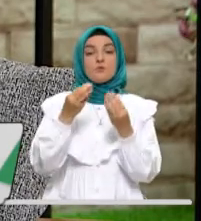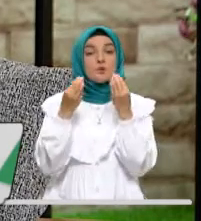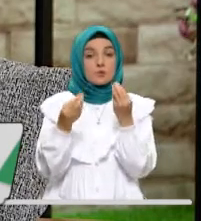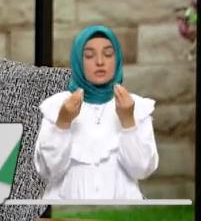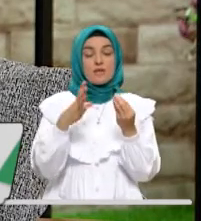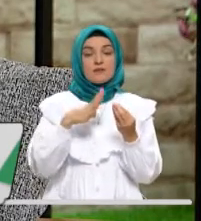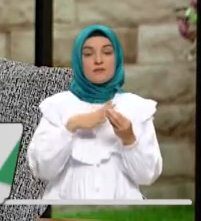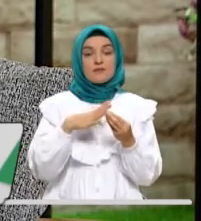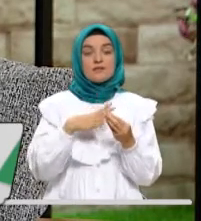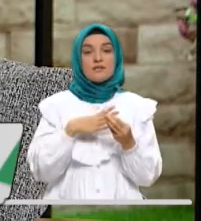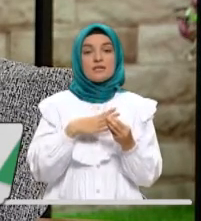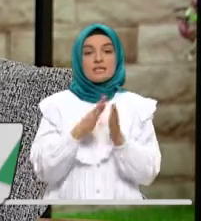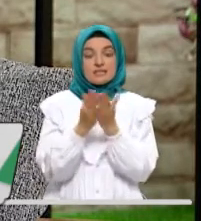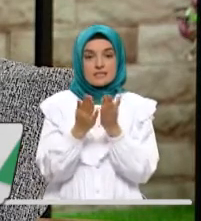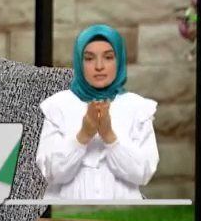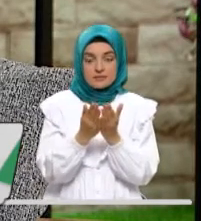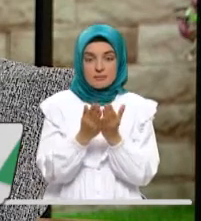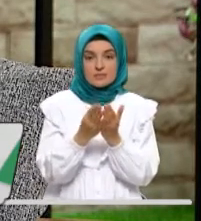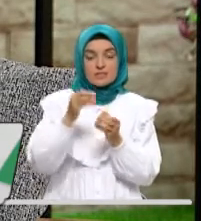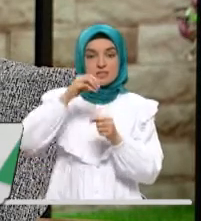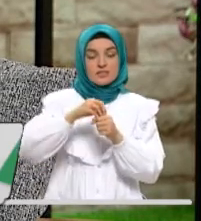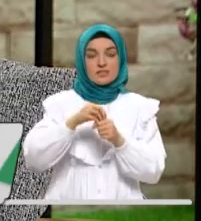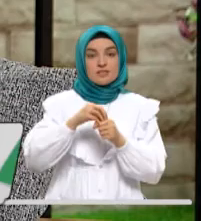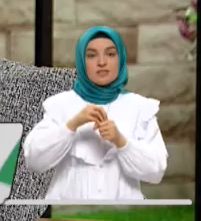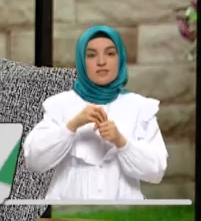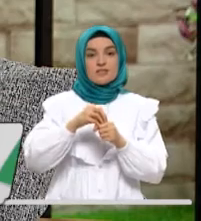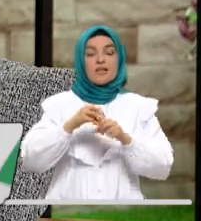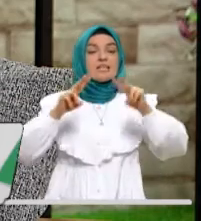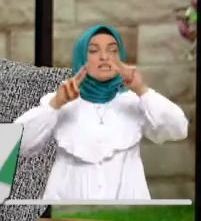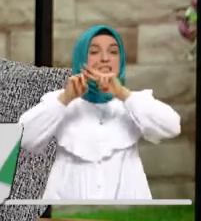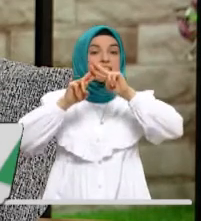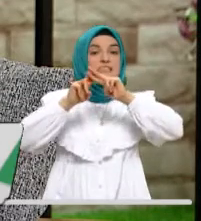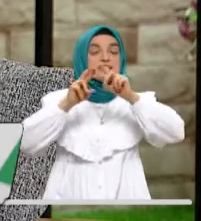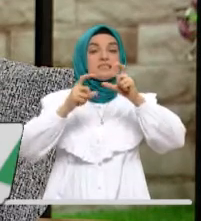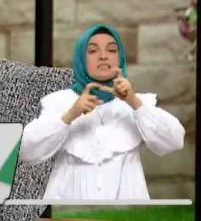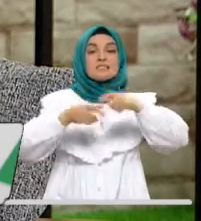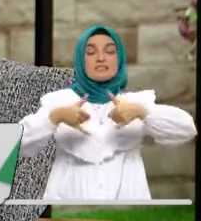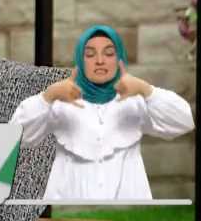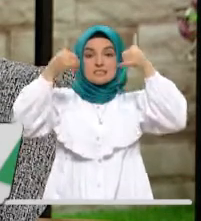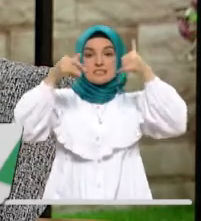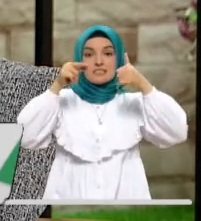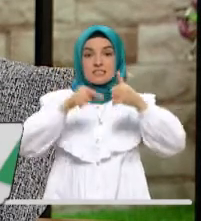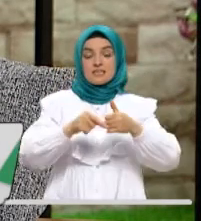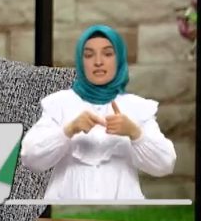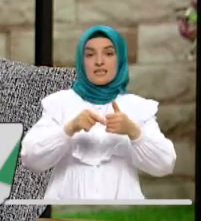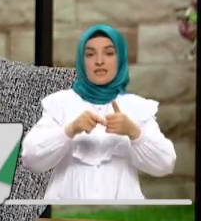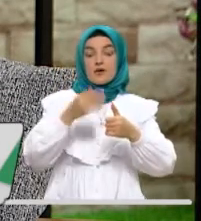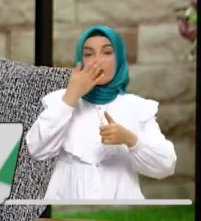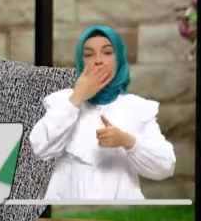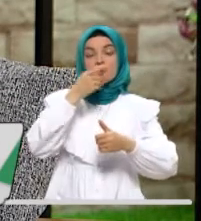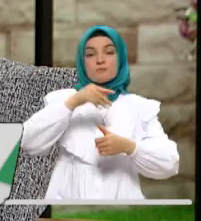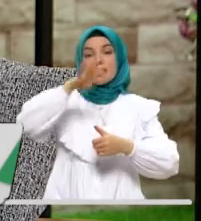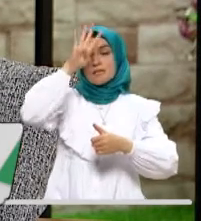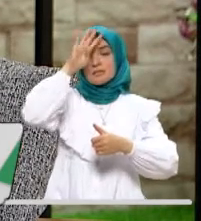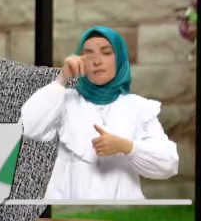var kitaplara geçmiş. Yıldız Sarayı Hümayun'unda Sultan II. Abdülhamit döneminde İstanbul'da şöyle bir